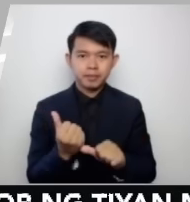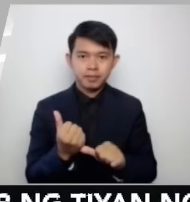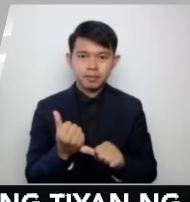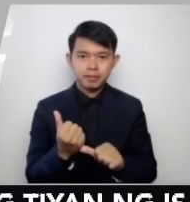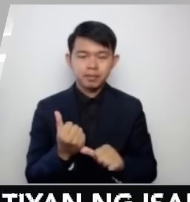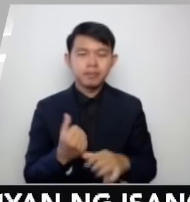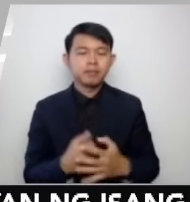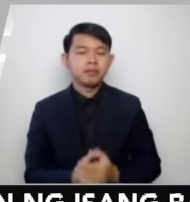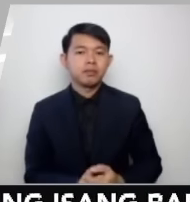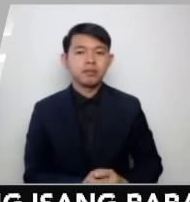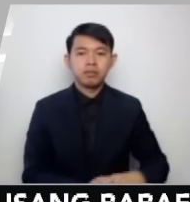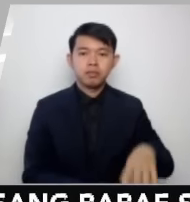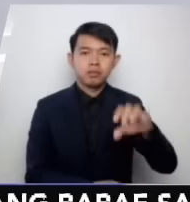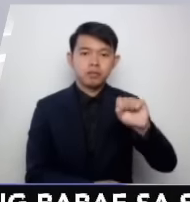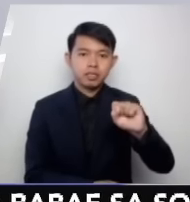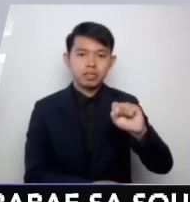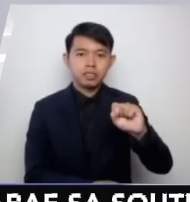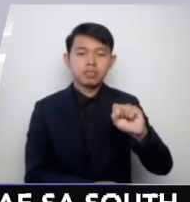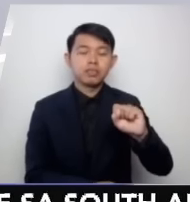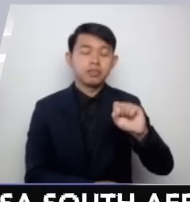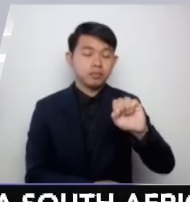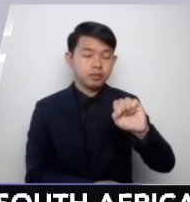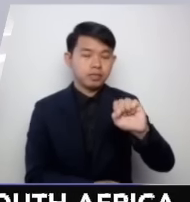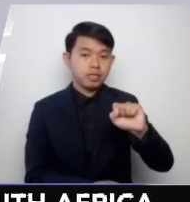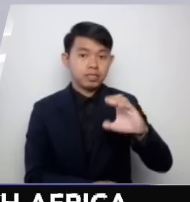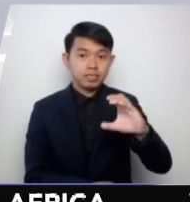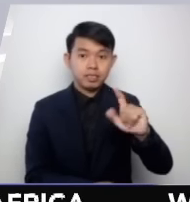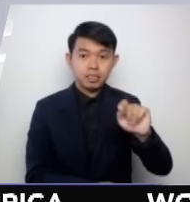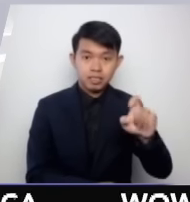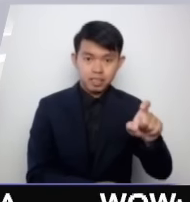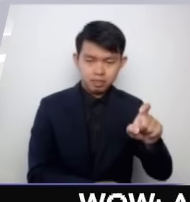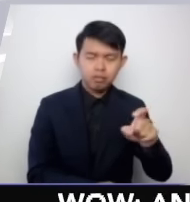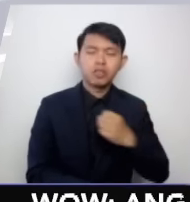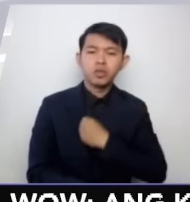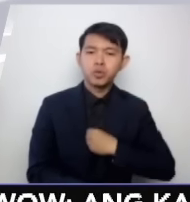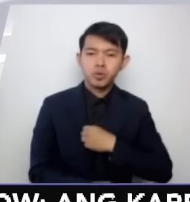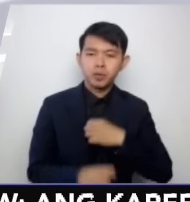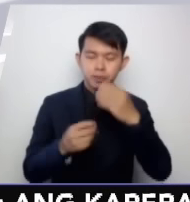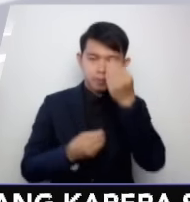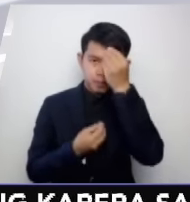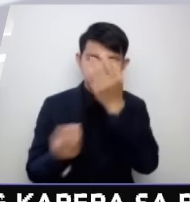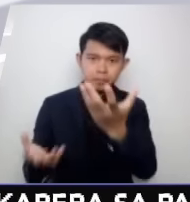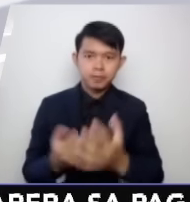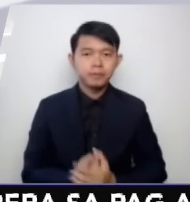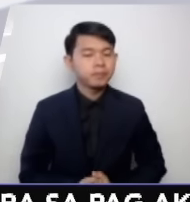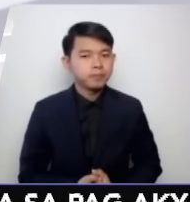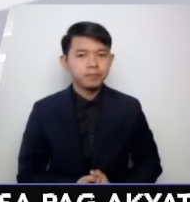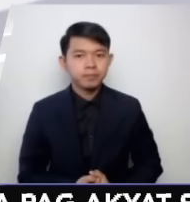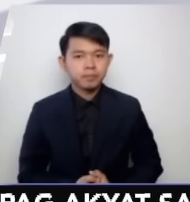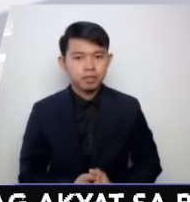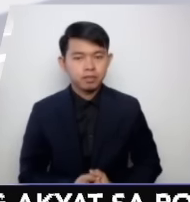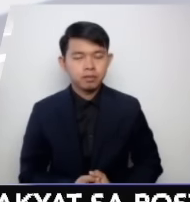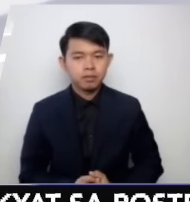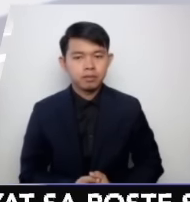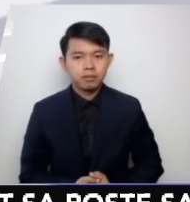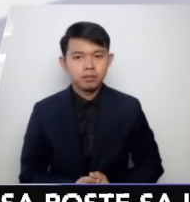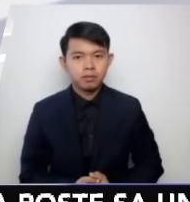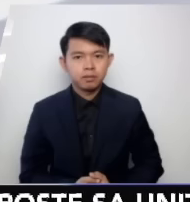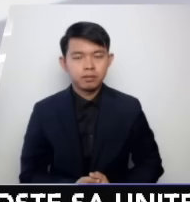ang pamunuan ng expressway. Nandun yung toll personnel. Tapos in-advise siya na antayin na lang yung patrol po namin. Pero